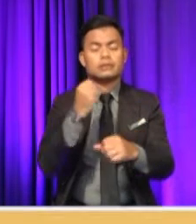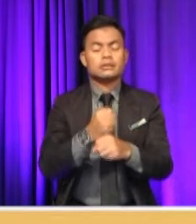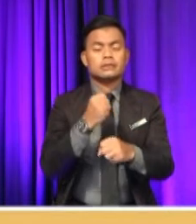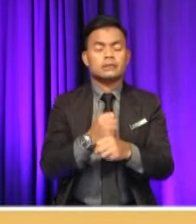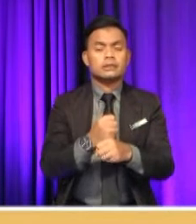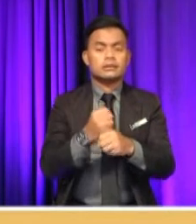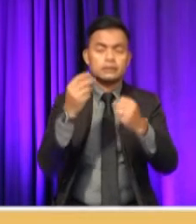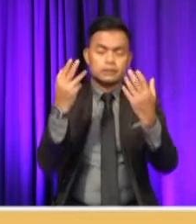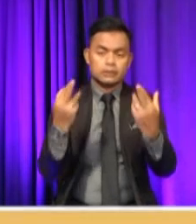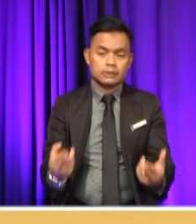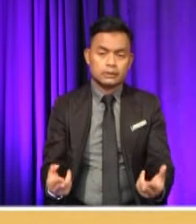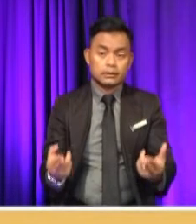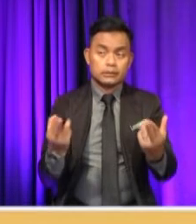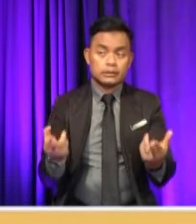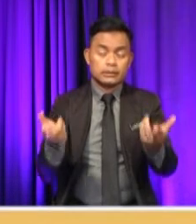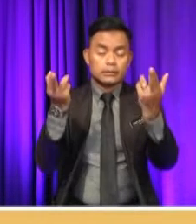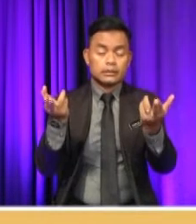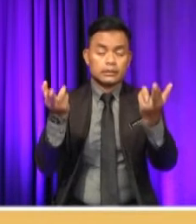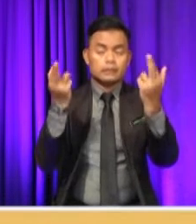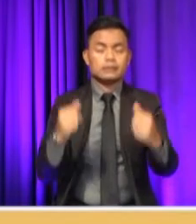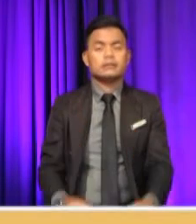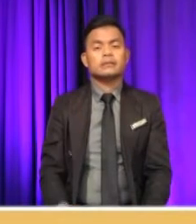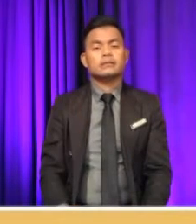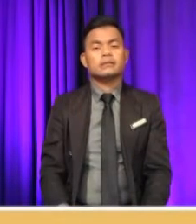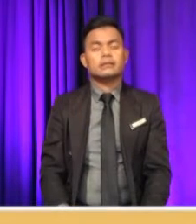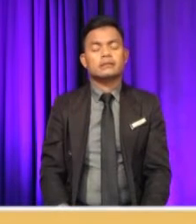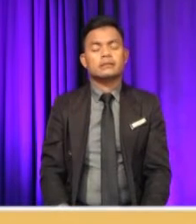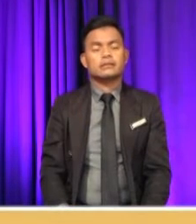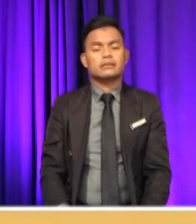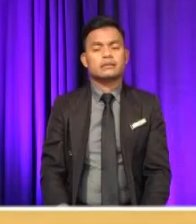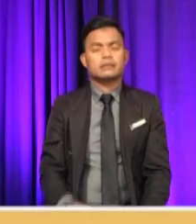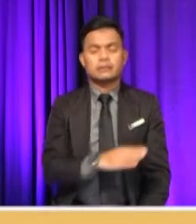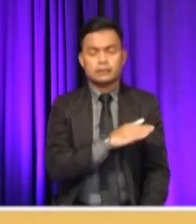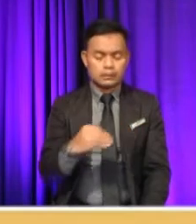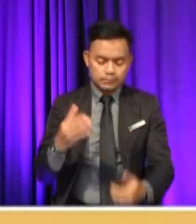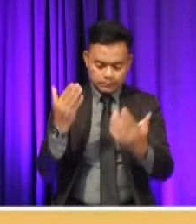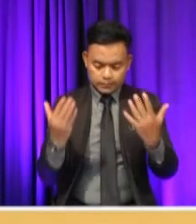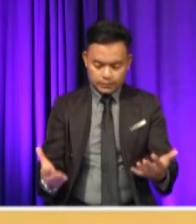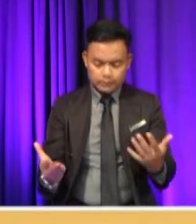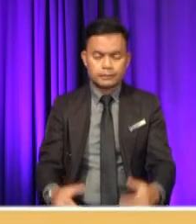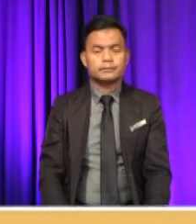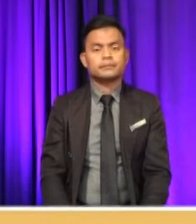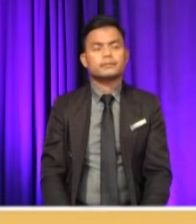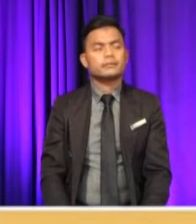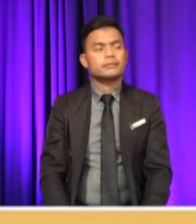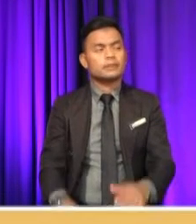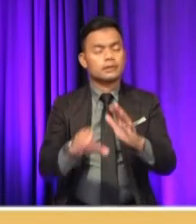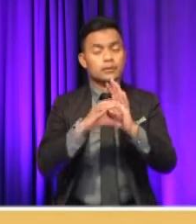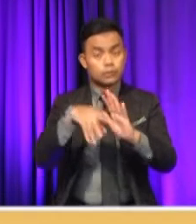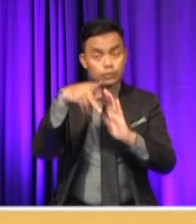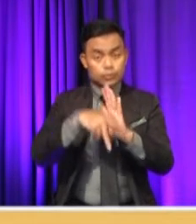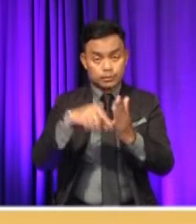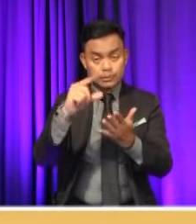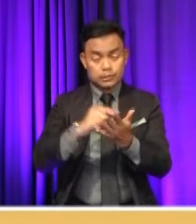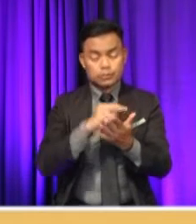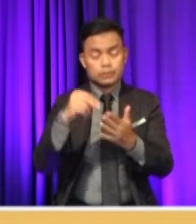hidrolik untuk kerja-kerja berat, sistem pneumatik untuk kerja-kerja ringan. Okey. Ini adalah contoh penggunaan sistem